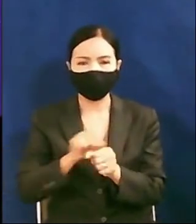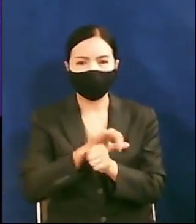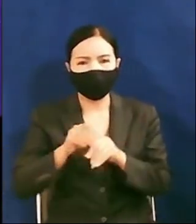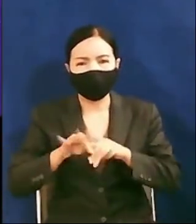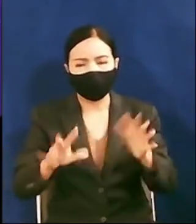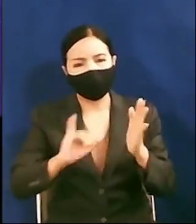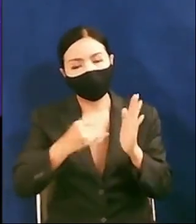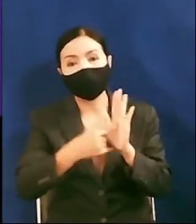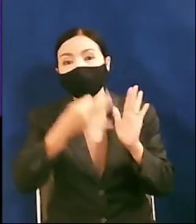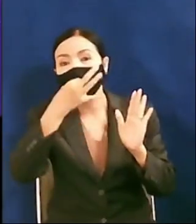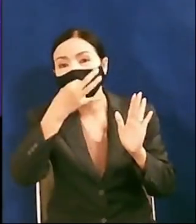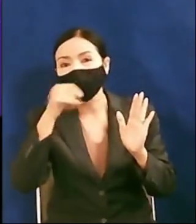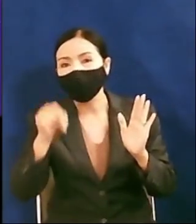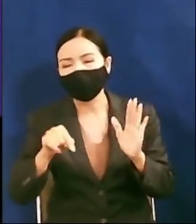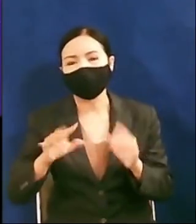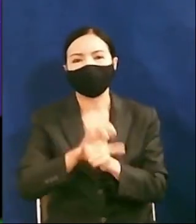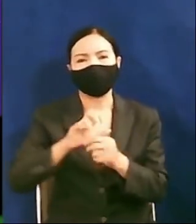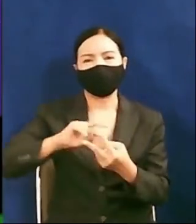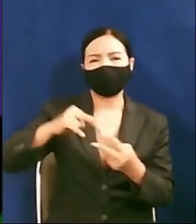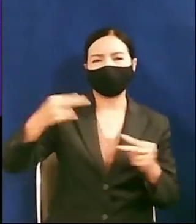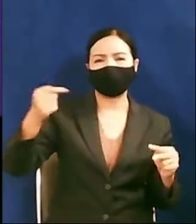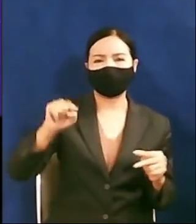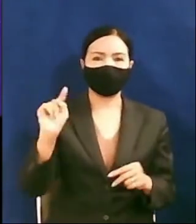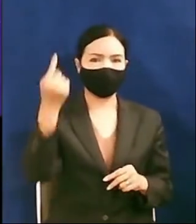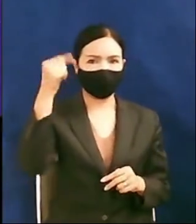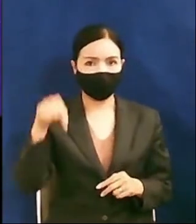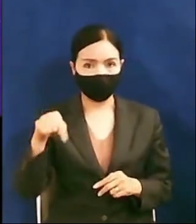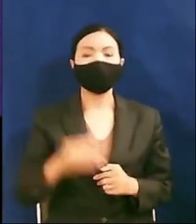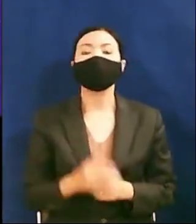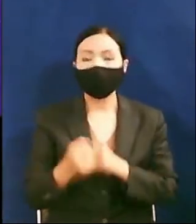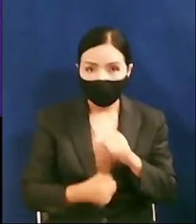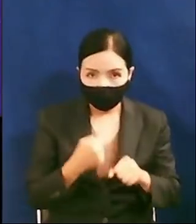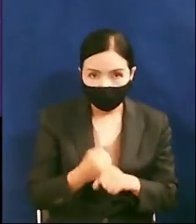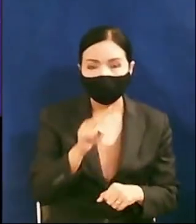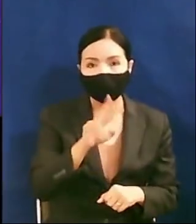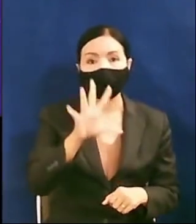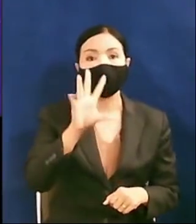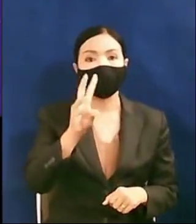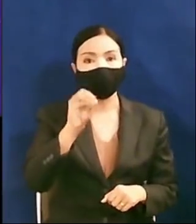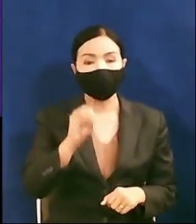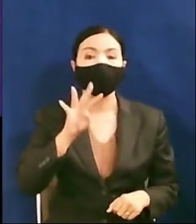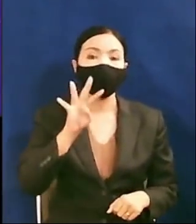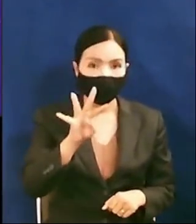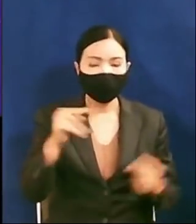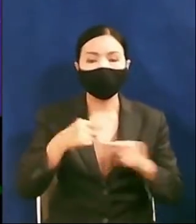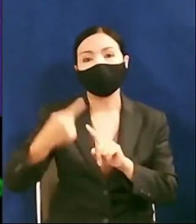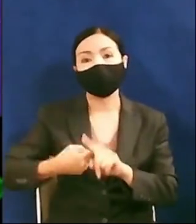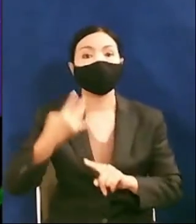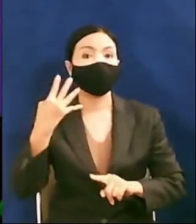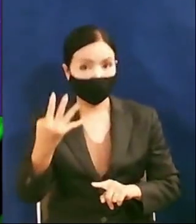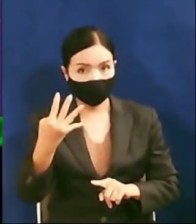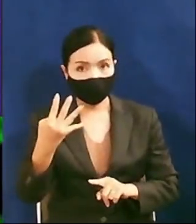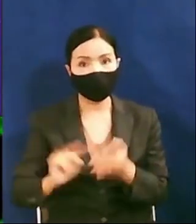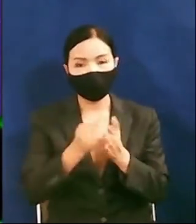ครก็จะเป็นการระบาดในอีกสายพันธุ์หนึ่งนะครับพอปี2564นะครับในช่วงของเดือนเมษายน